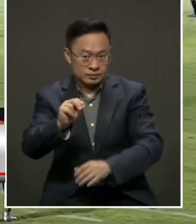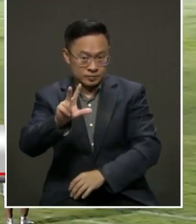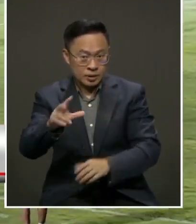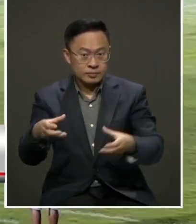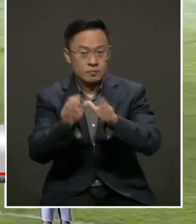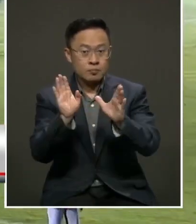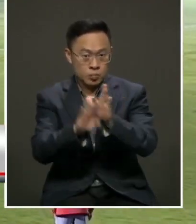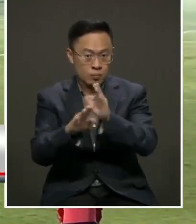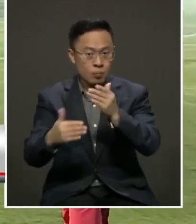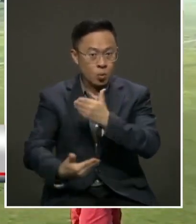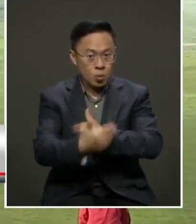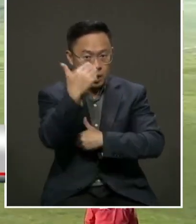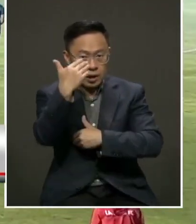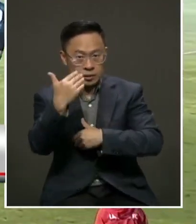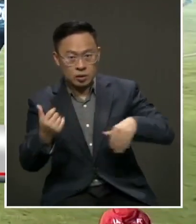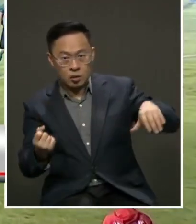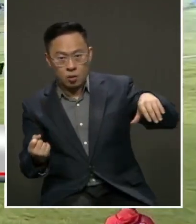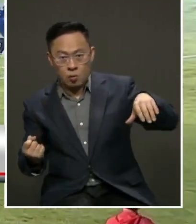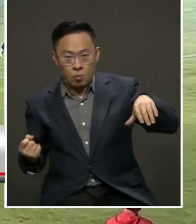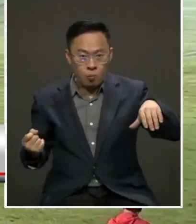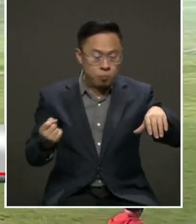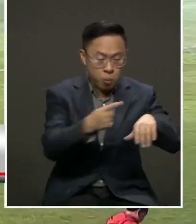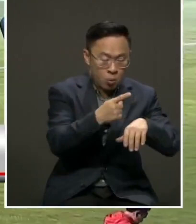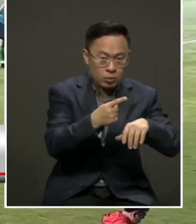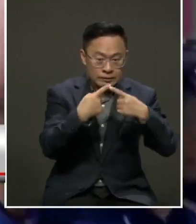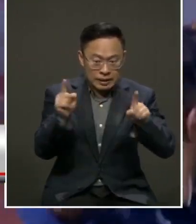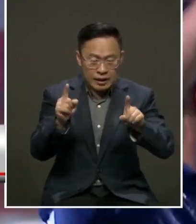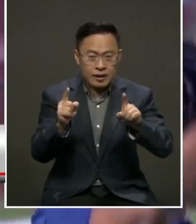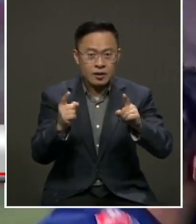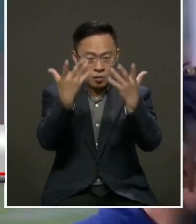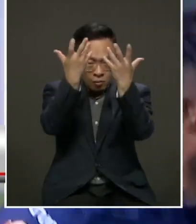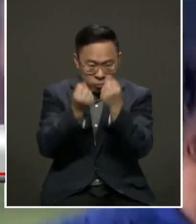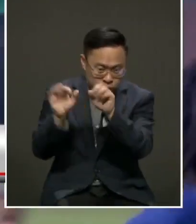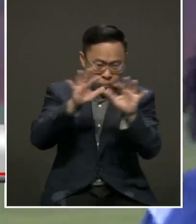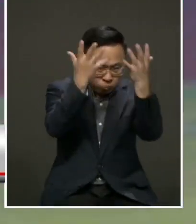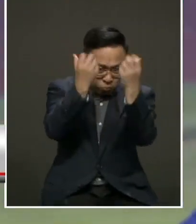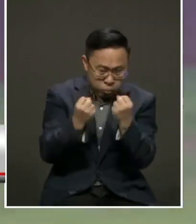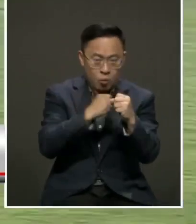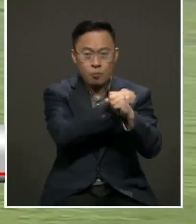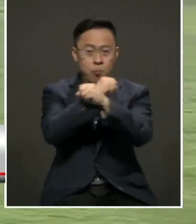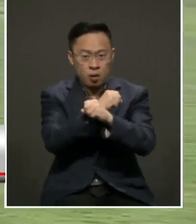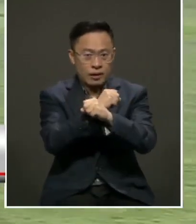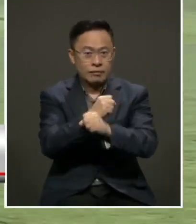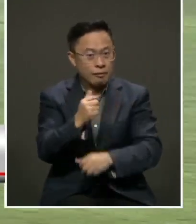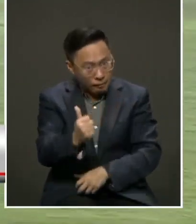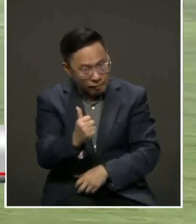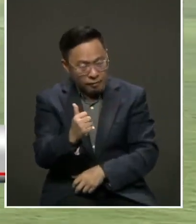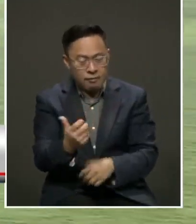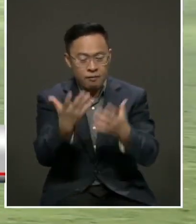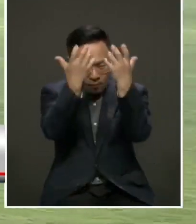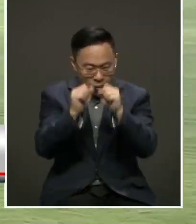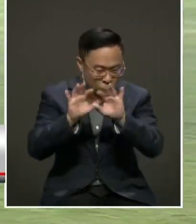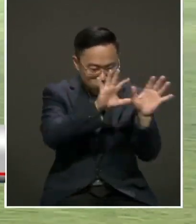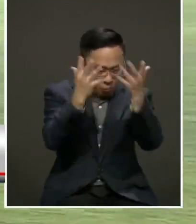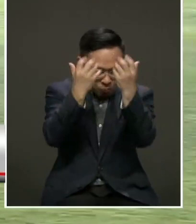รีรัมย์ได้โอกาสอีกครั้งจากจังหวะพลิกบอลของสุภศักดิ์สุพนัทเหมือนตาค่ะก่อนที่จะยิงมุมแคบนะแต่ว่าก็ไปตรงตัวของกิติศักดิ์รับเอ